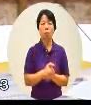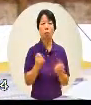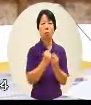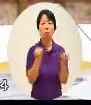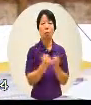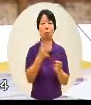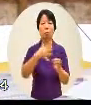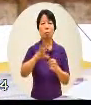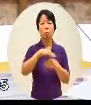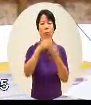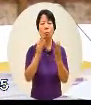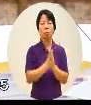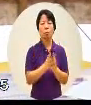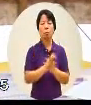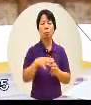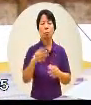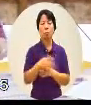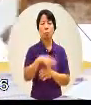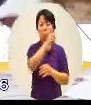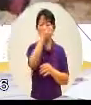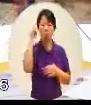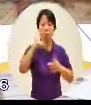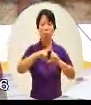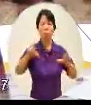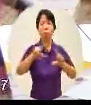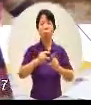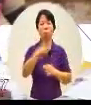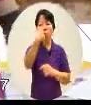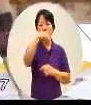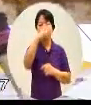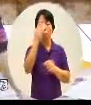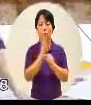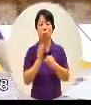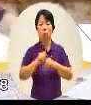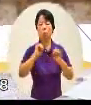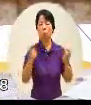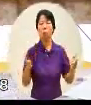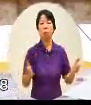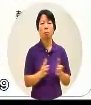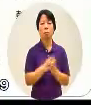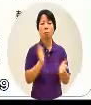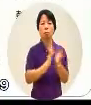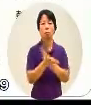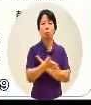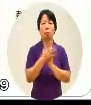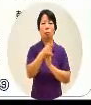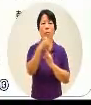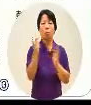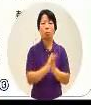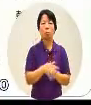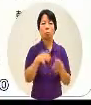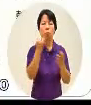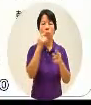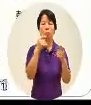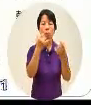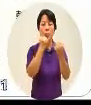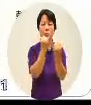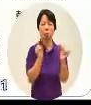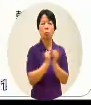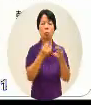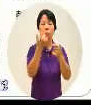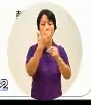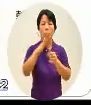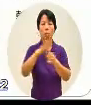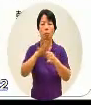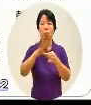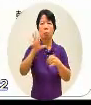跟师大附中的、凤中的都不一样。来，我们来看，你看它的排序。来，雄女呢，你如果要读雄女，你